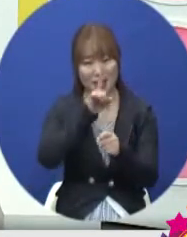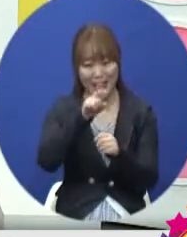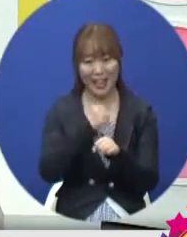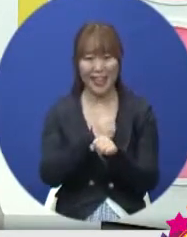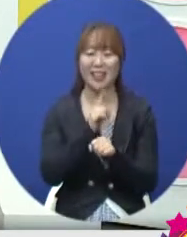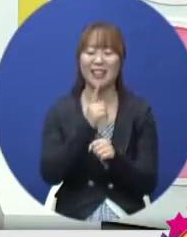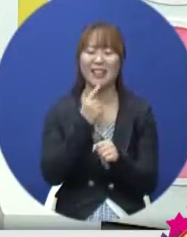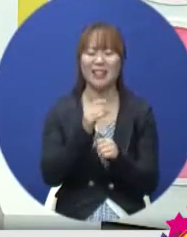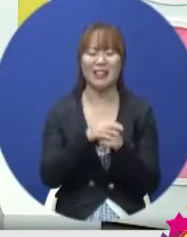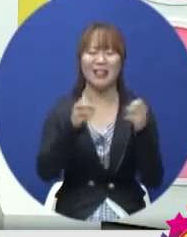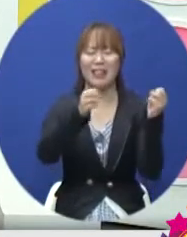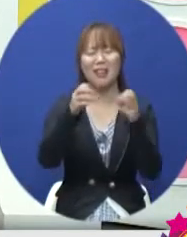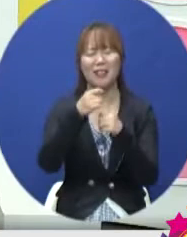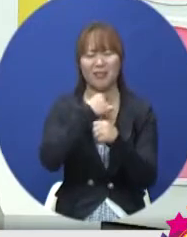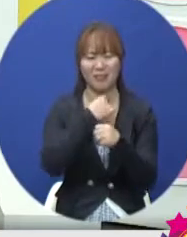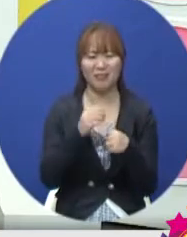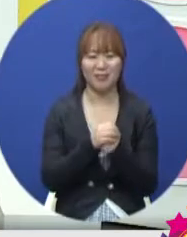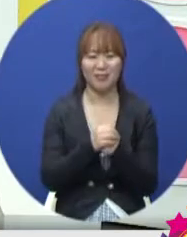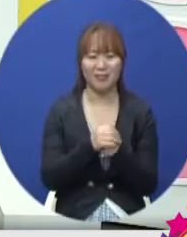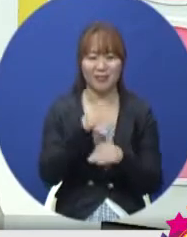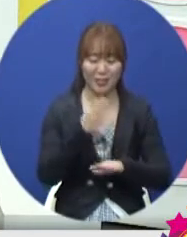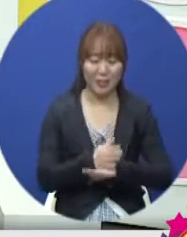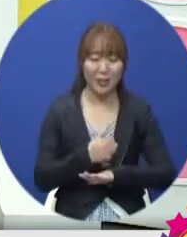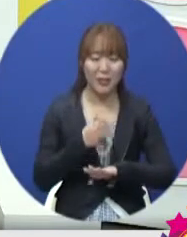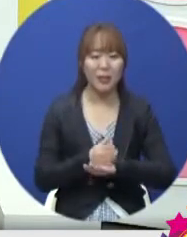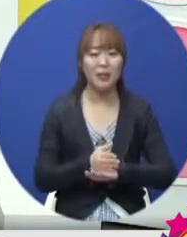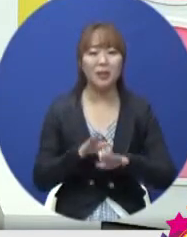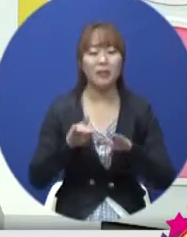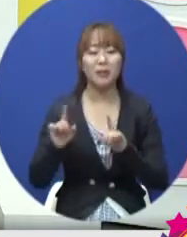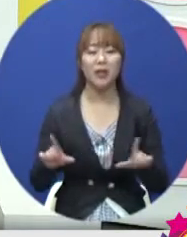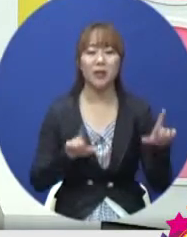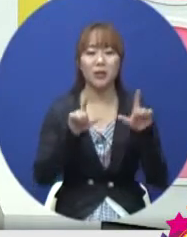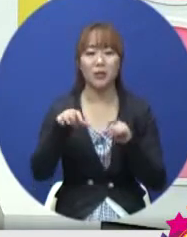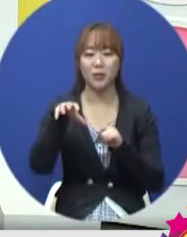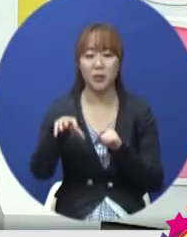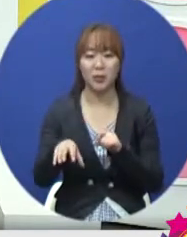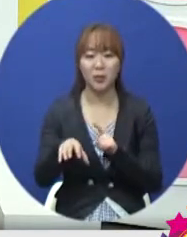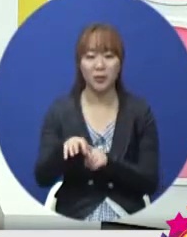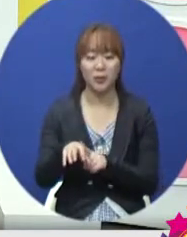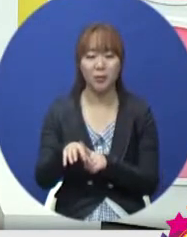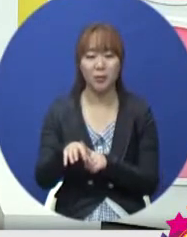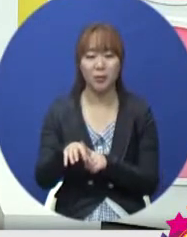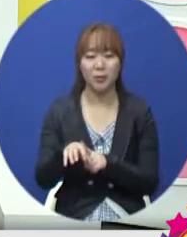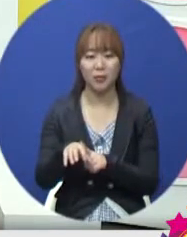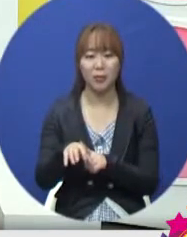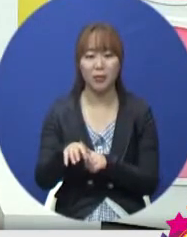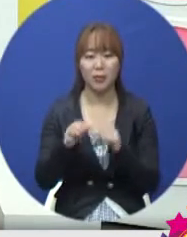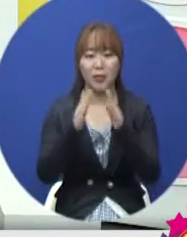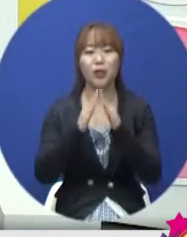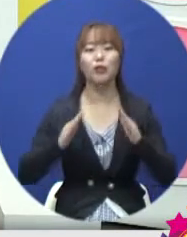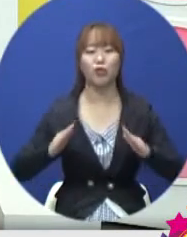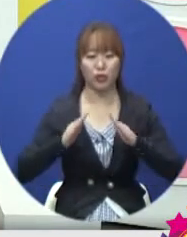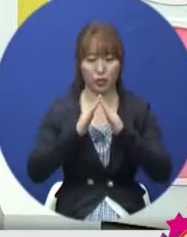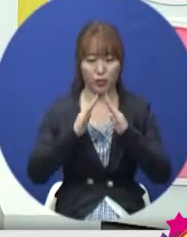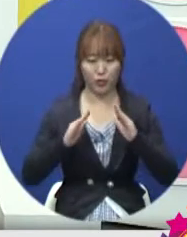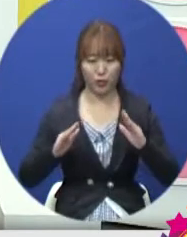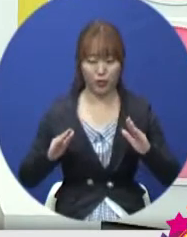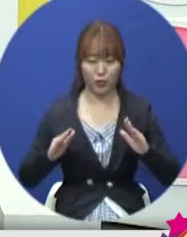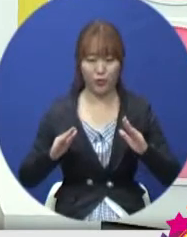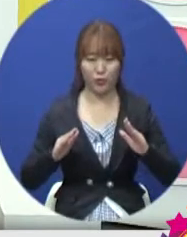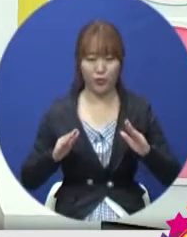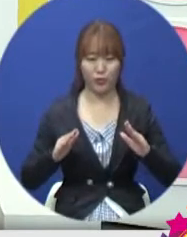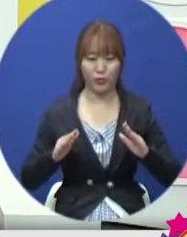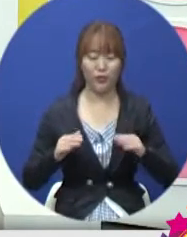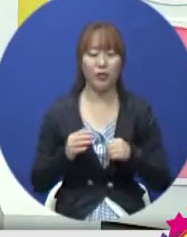신청하셨죠 예, 어머님? 얘기하고 싶어서. 그렇구나. 어이구 고맙습니다. 어머님 지금 사시는 곳이 어디시라고요? 전주입니다. 전주.